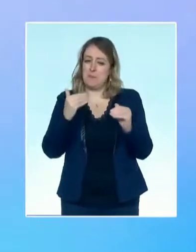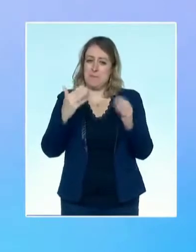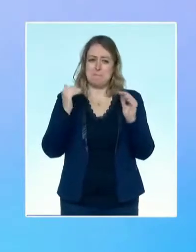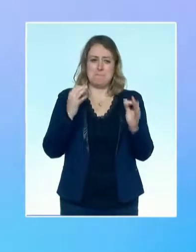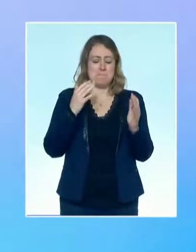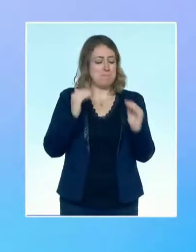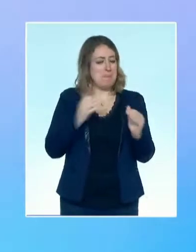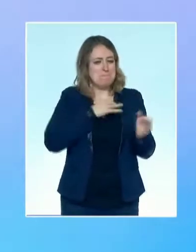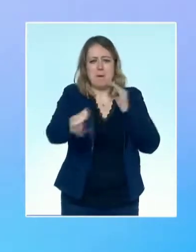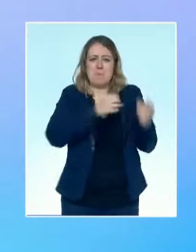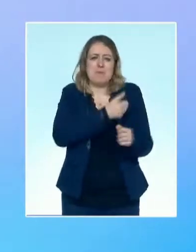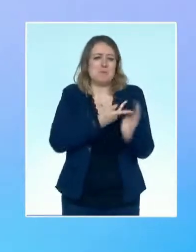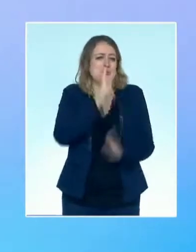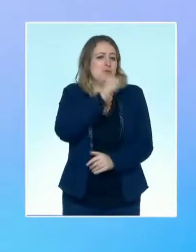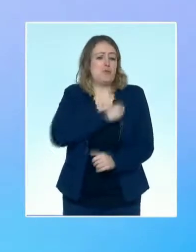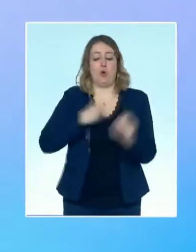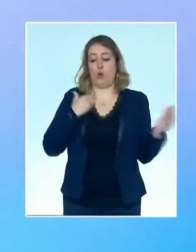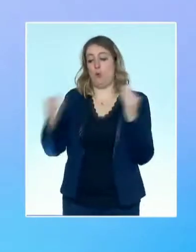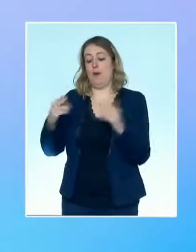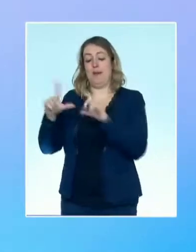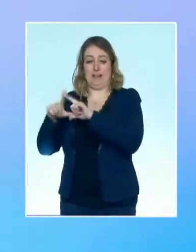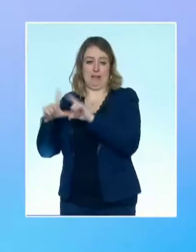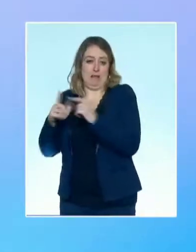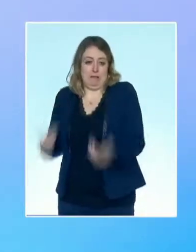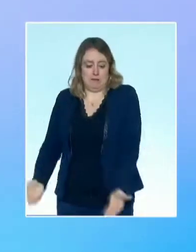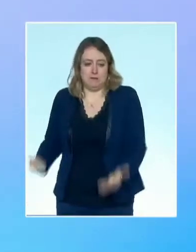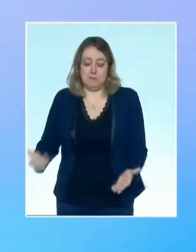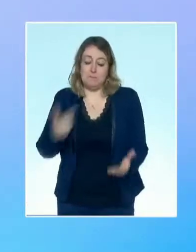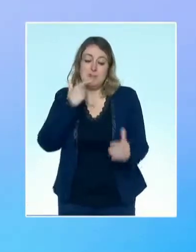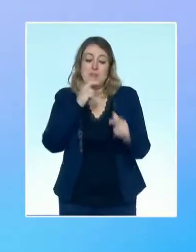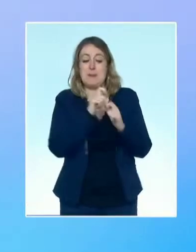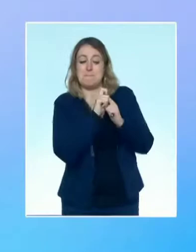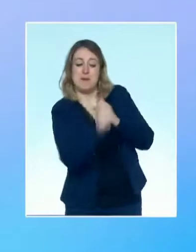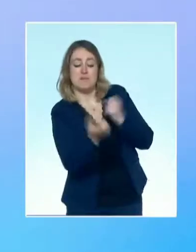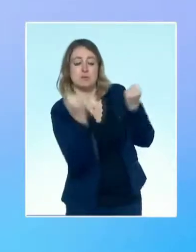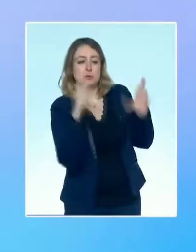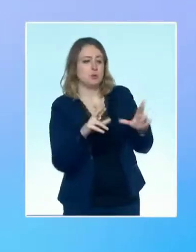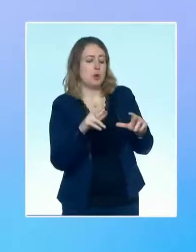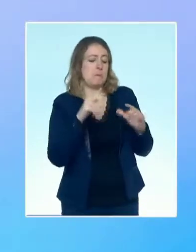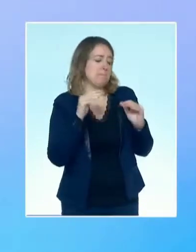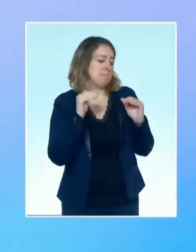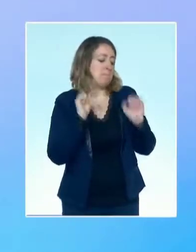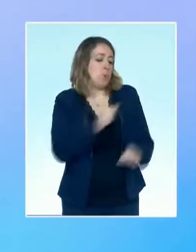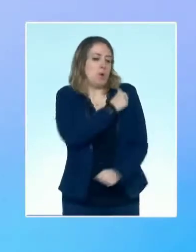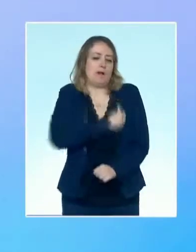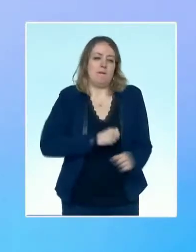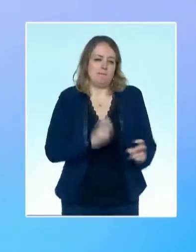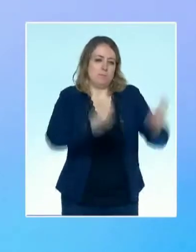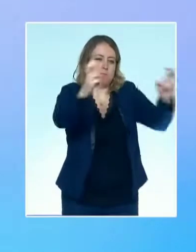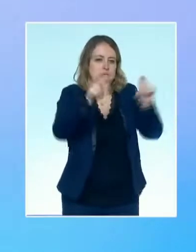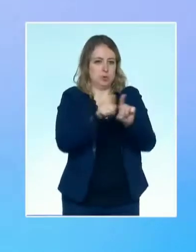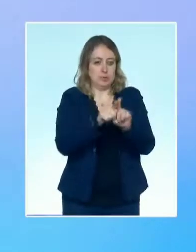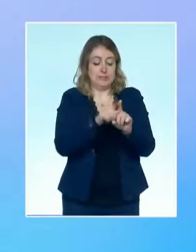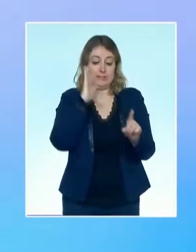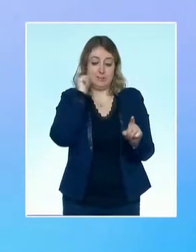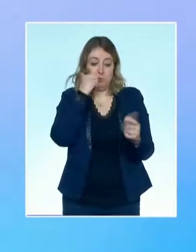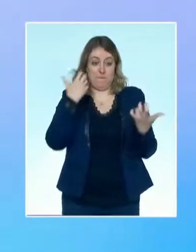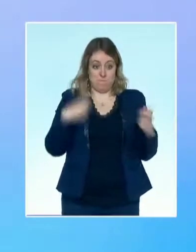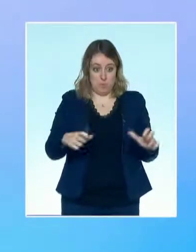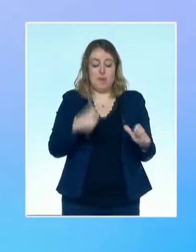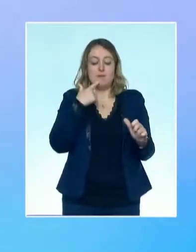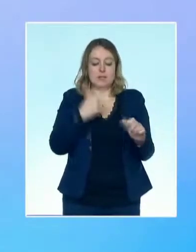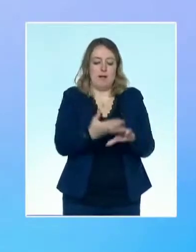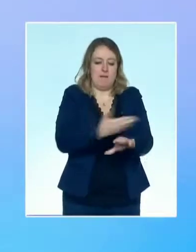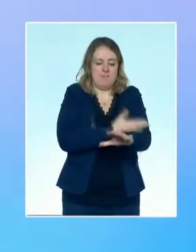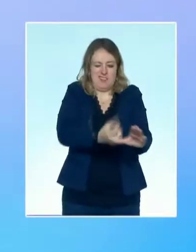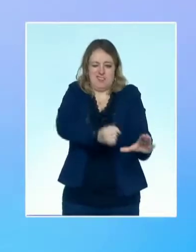qu'avec le variant actuel, ce qui veut dire que proportionnellement, on finirait par avoir quand même beaucoup de formes graves. Et ce qu'on ne veut pas, donc on freine ce variant. On l'empêche de